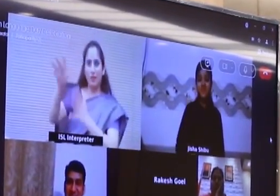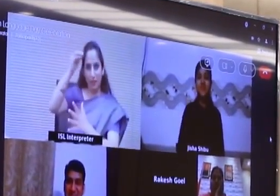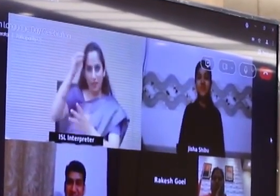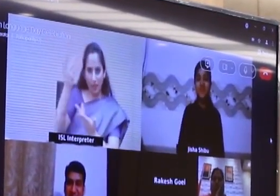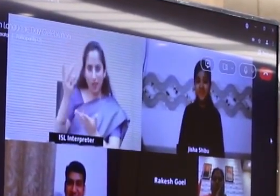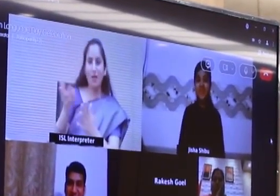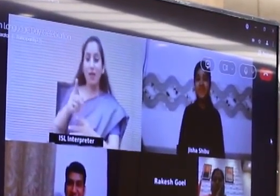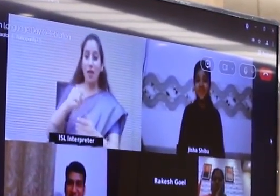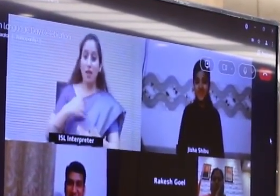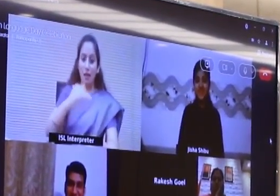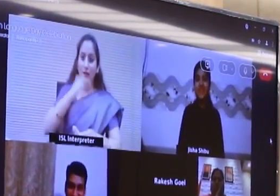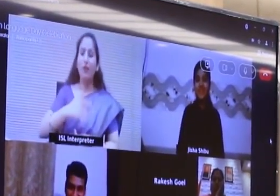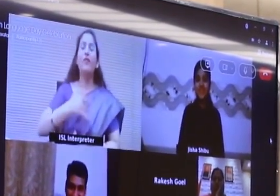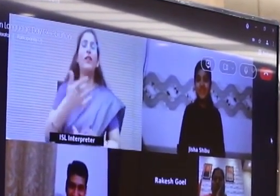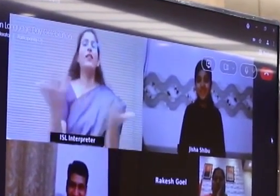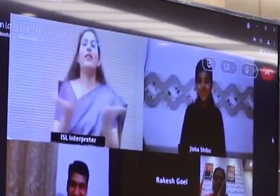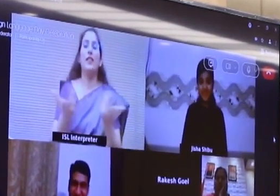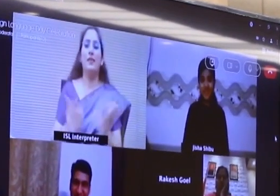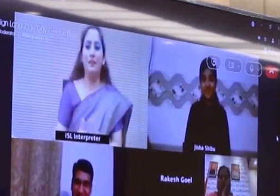पुरस्कार जीतने पर आप कैसा अनुभव कर रहे हैं?